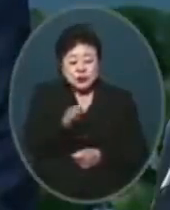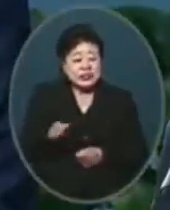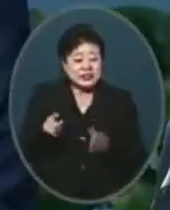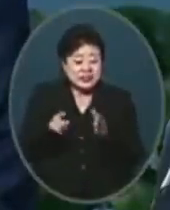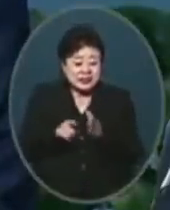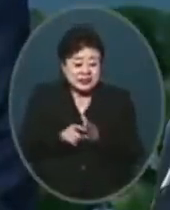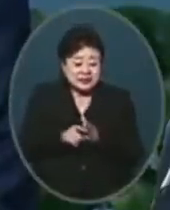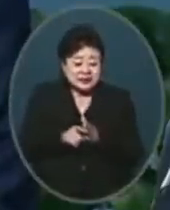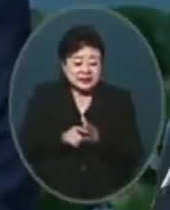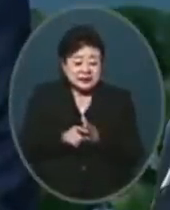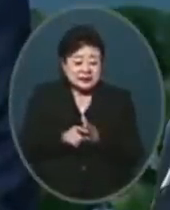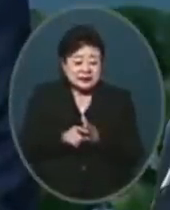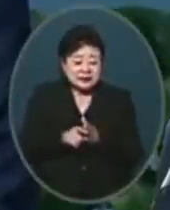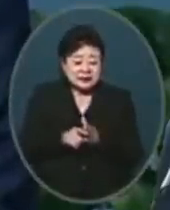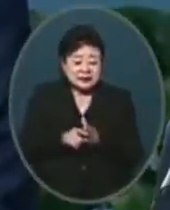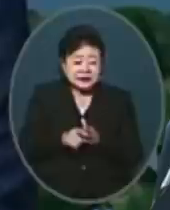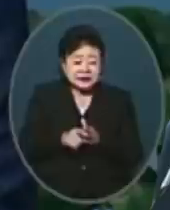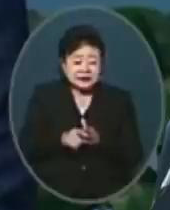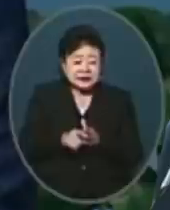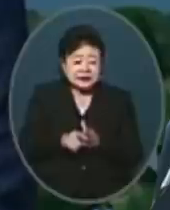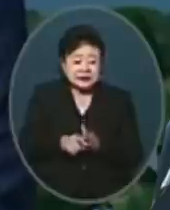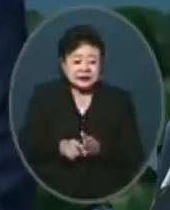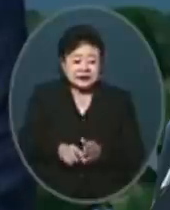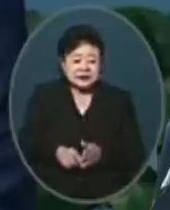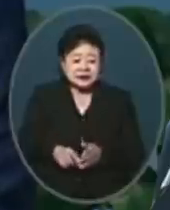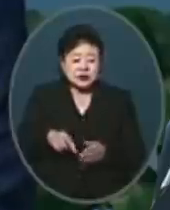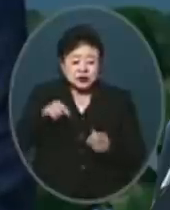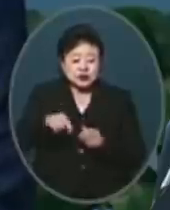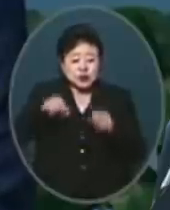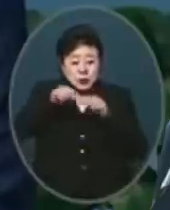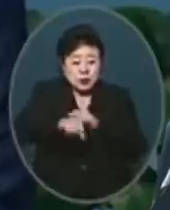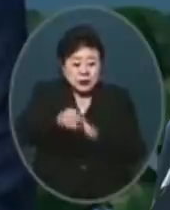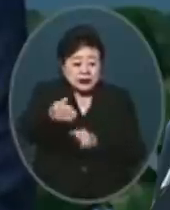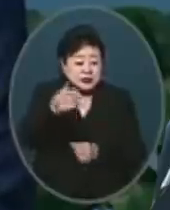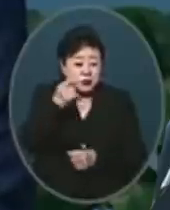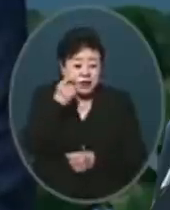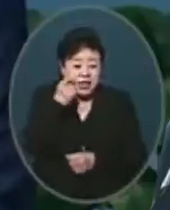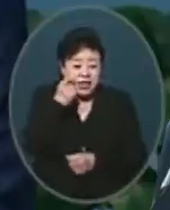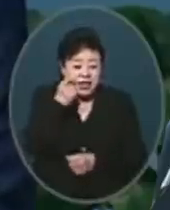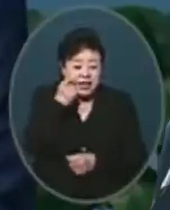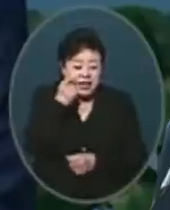우리를 도적질하고 죽이고 멸망시키지 못합니다.